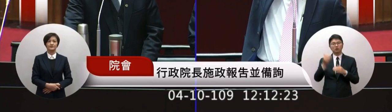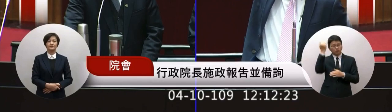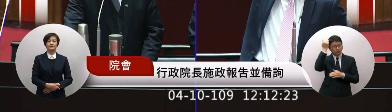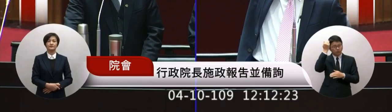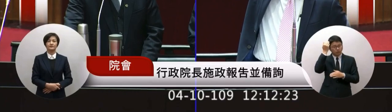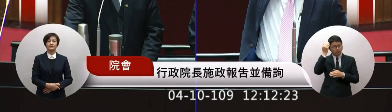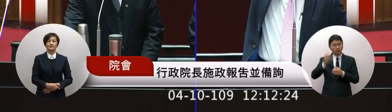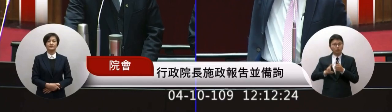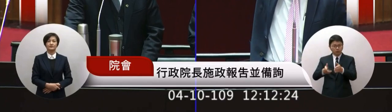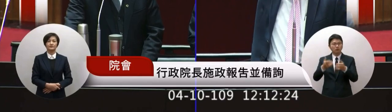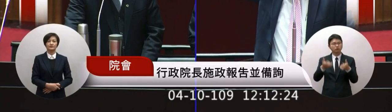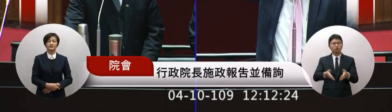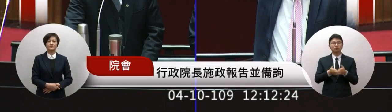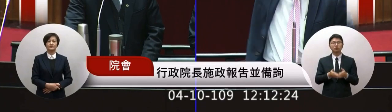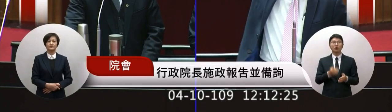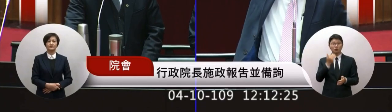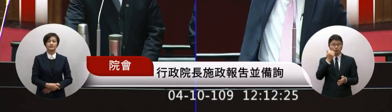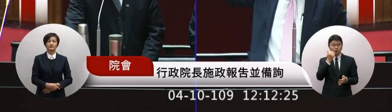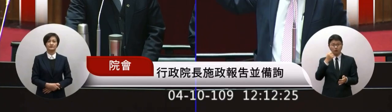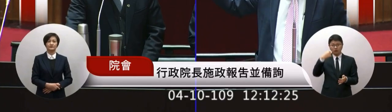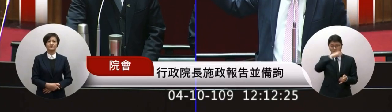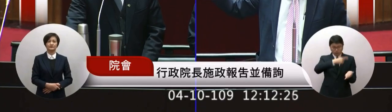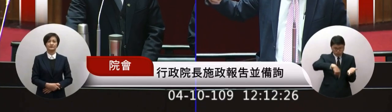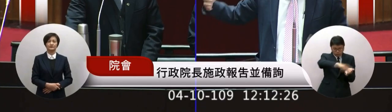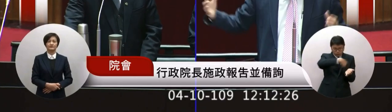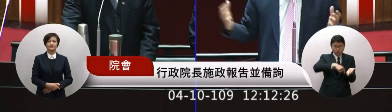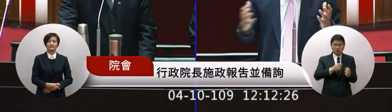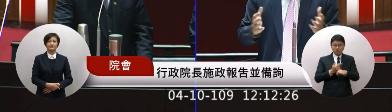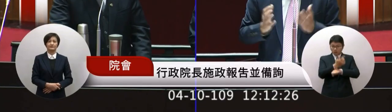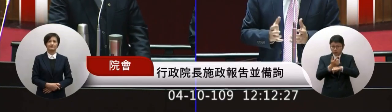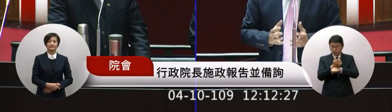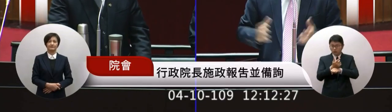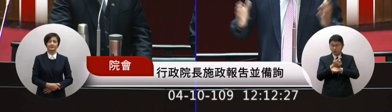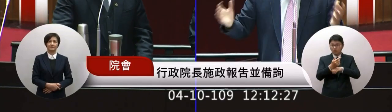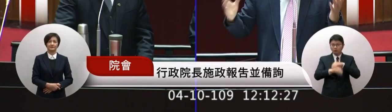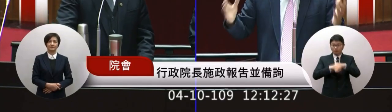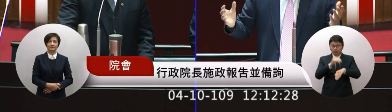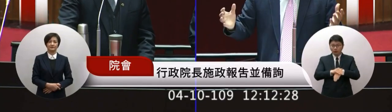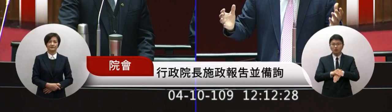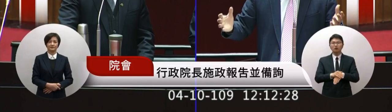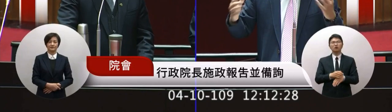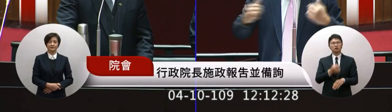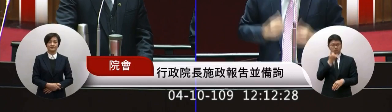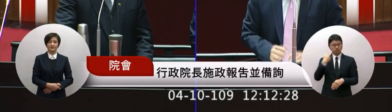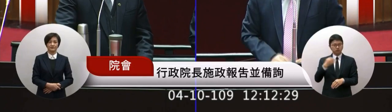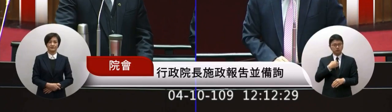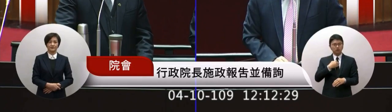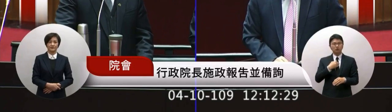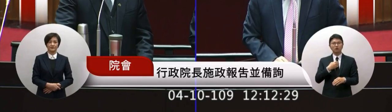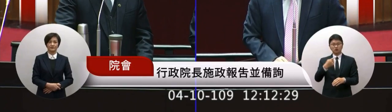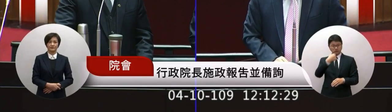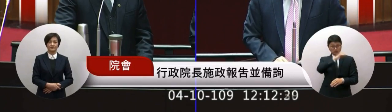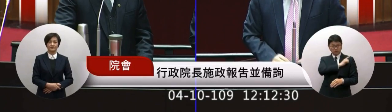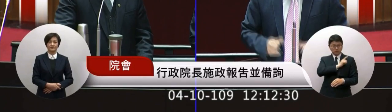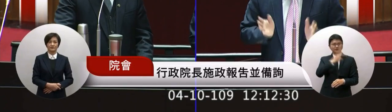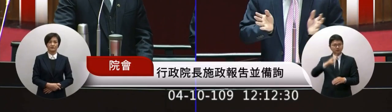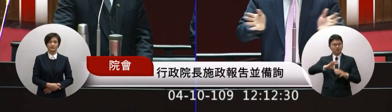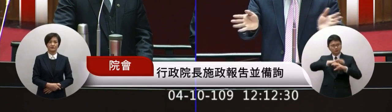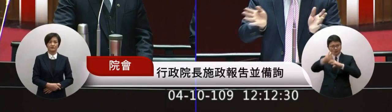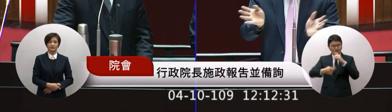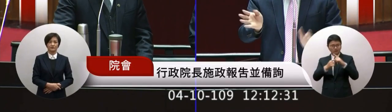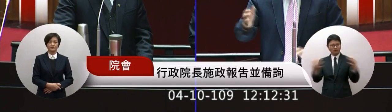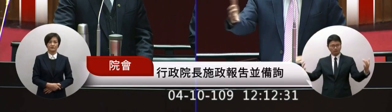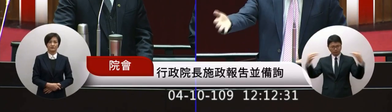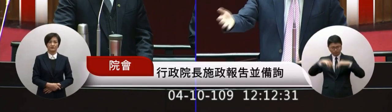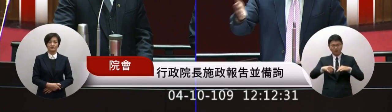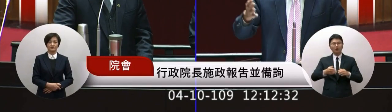果说真的是环台6个小时已经做好了，我们将来全是不是台湾的观光，是全世界的人都可以到台湾来观光。那我们整个观